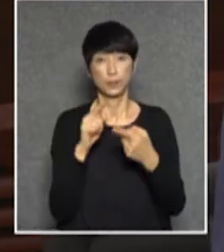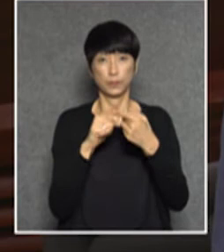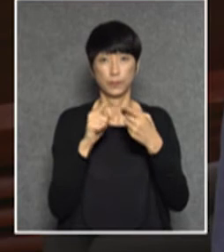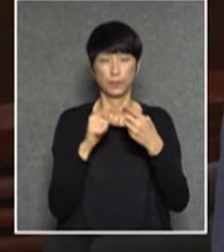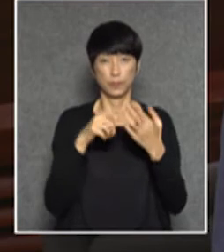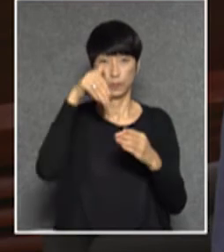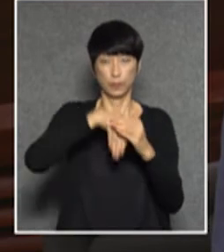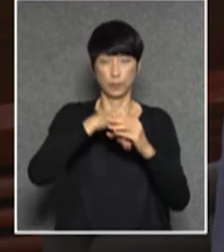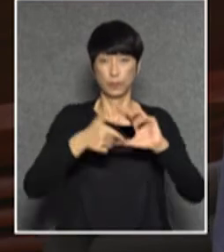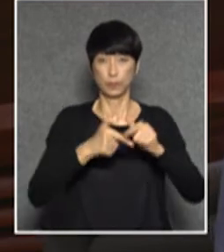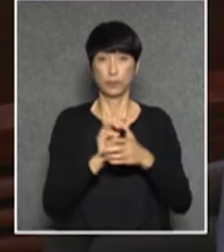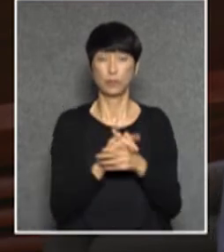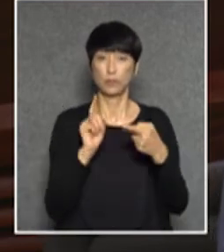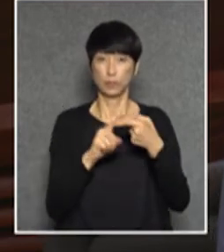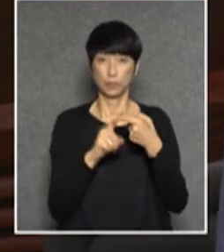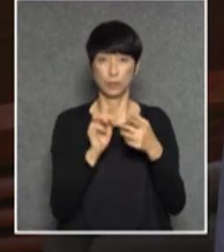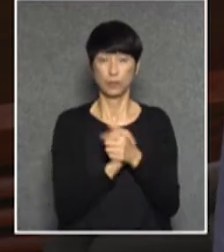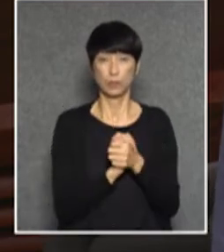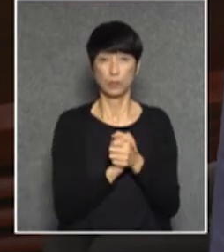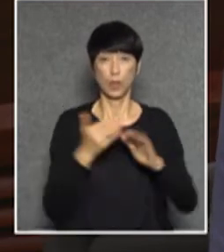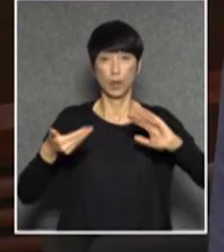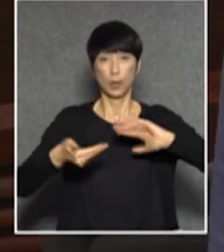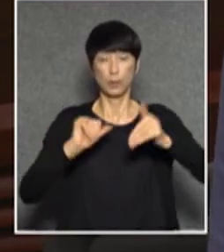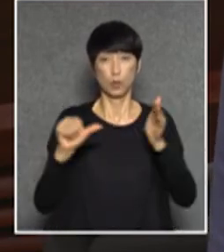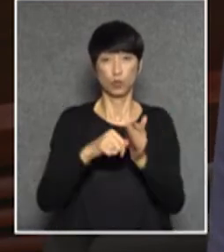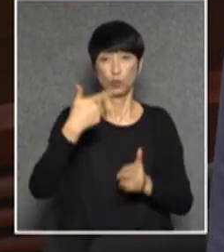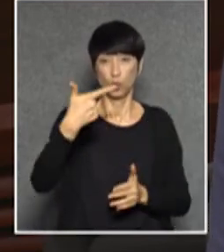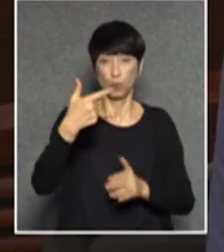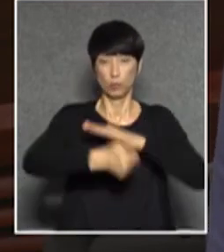度，即第一，得票最多者當選；